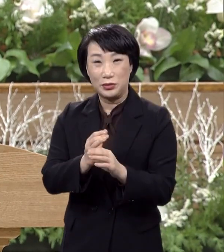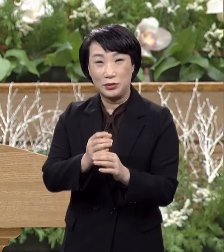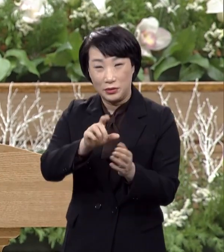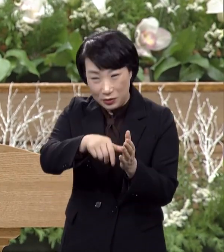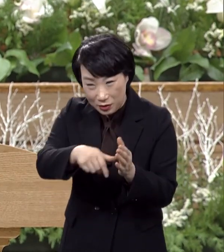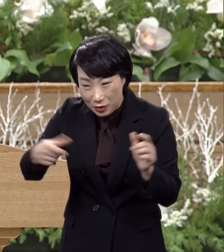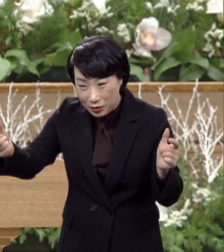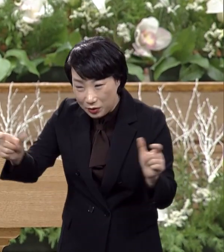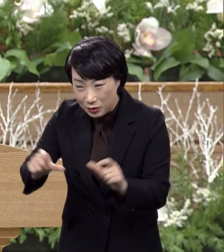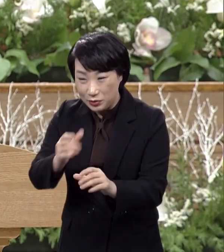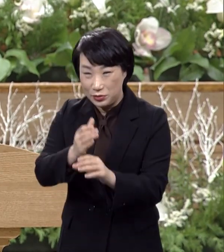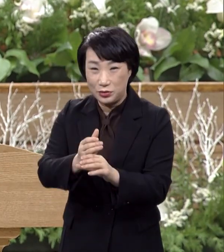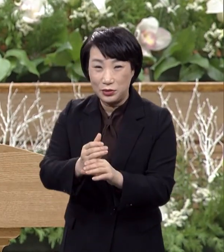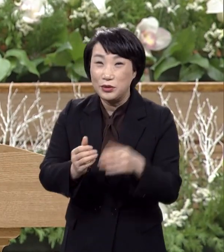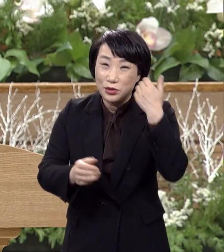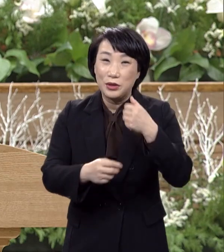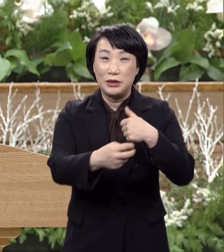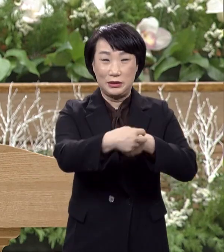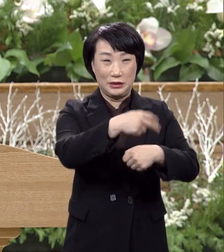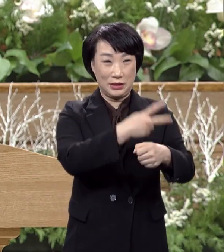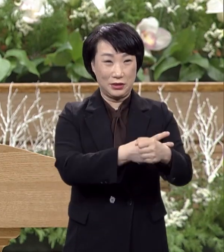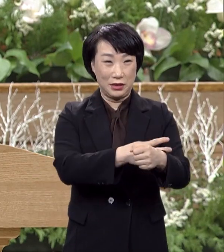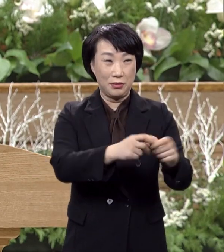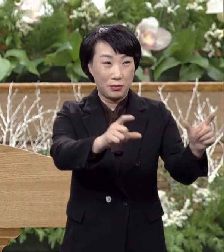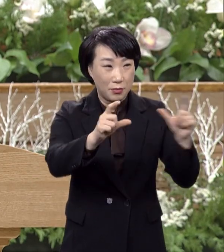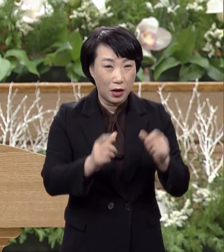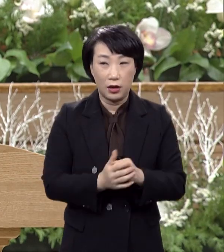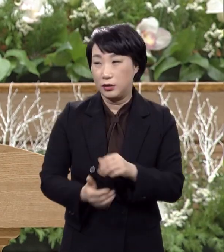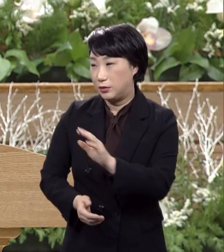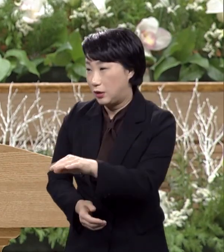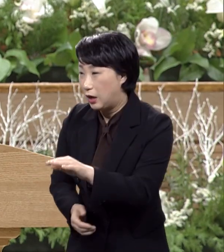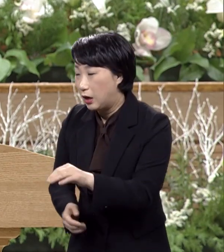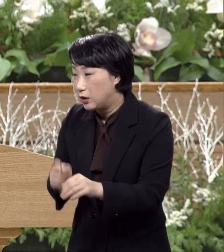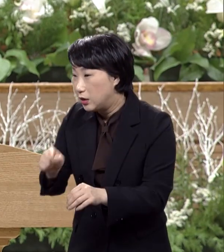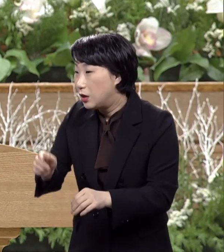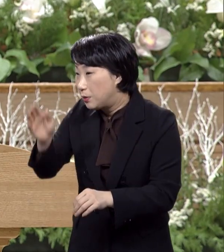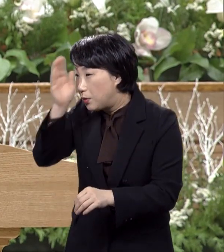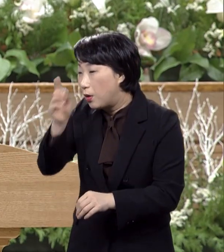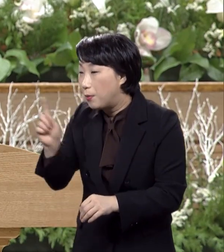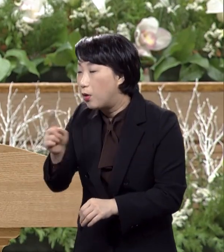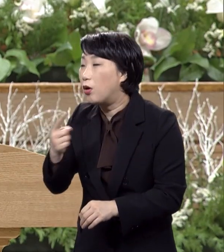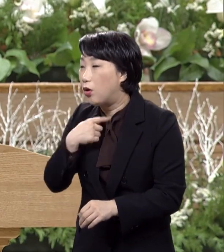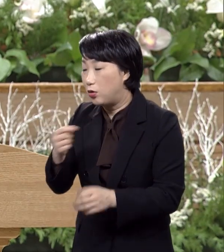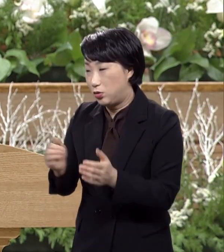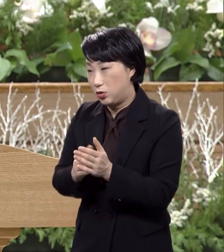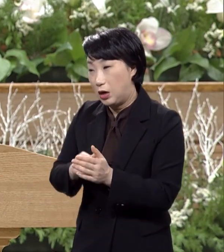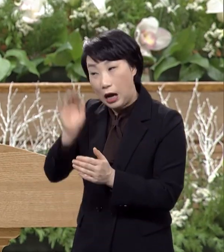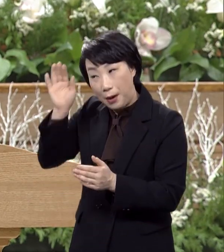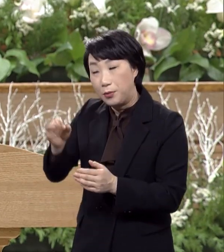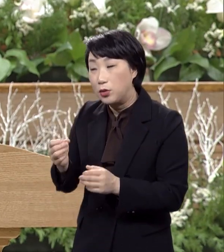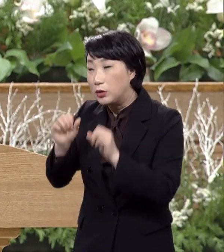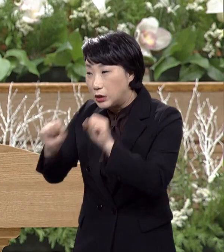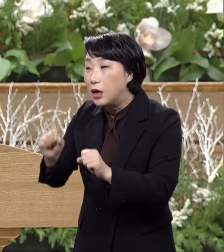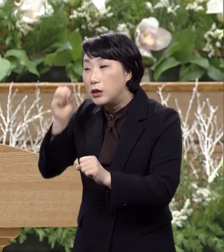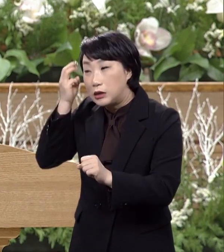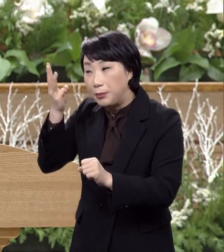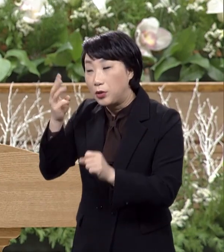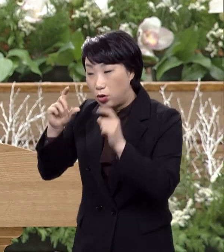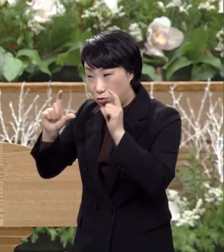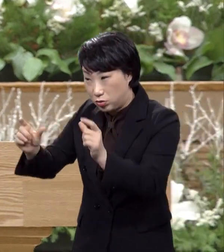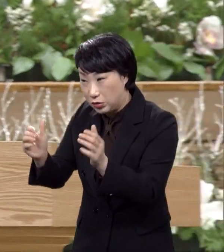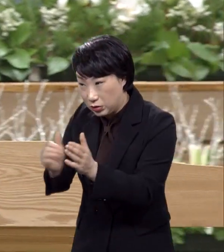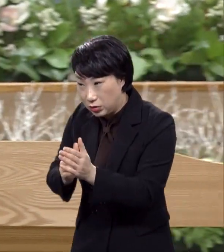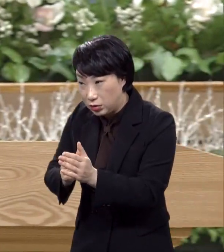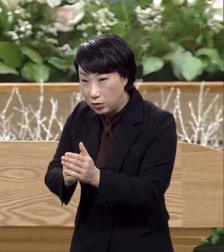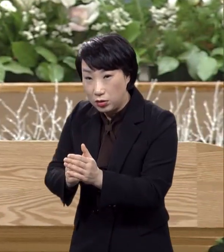예, 어느 의사가 말합니다. 당신은 이런 병으로 3개월밖에 못 삽니다.